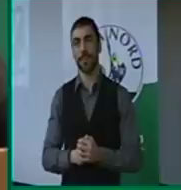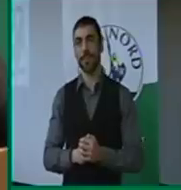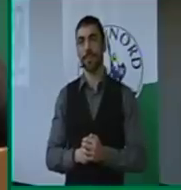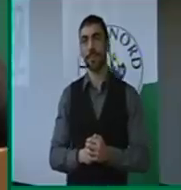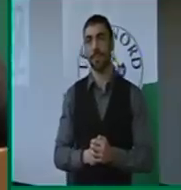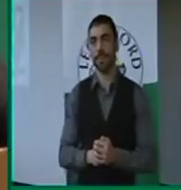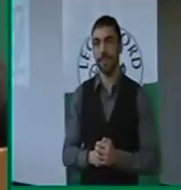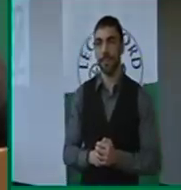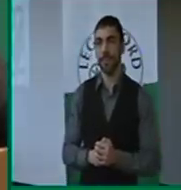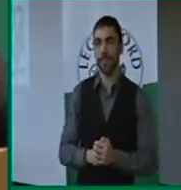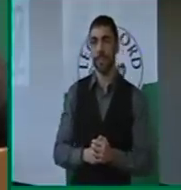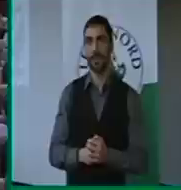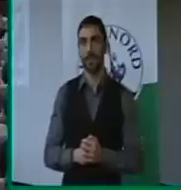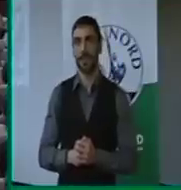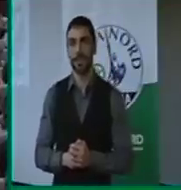culo